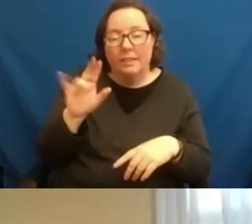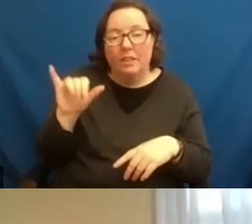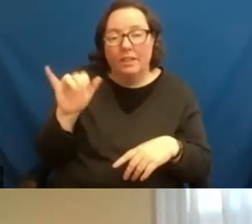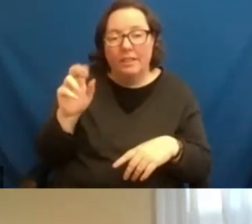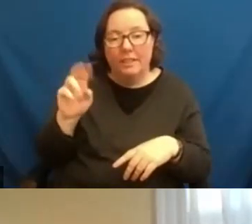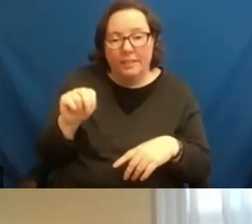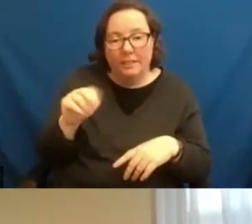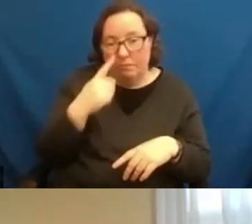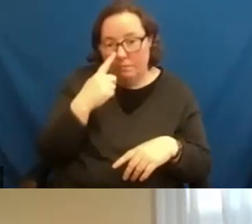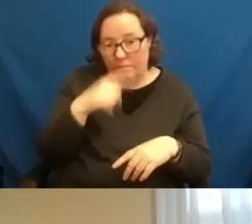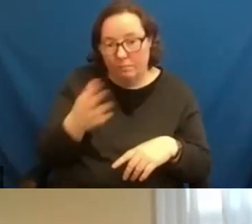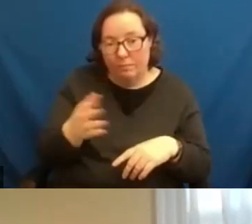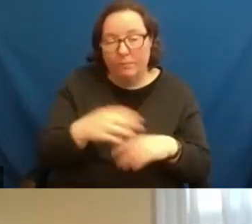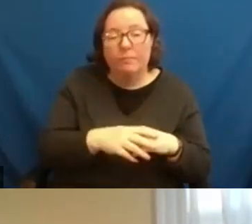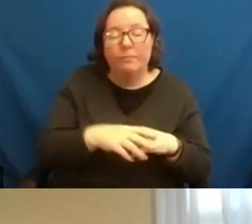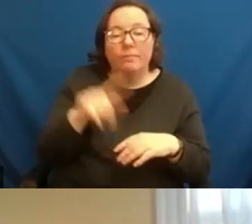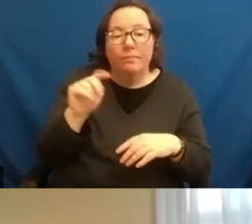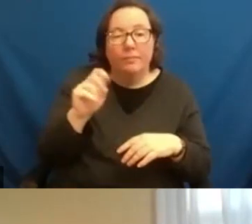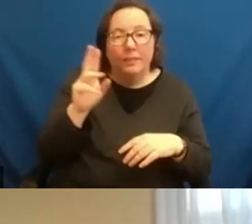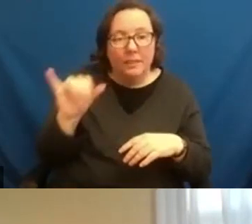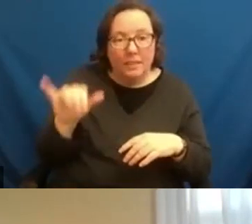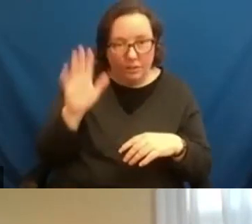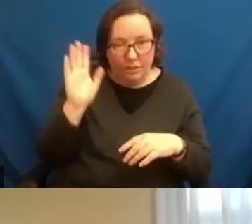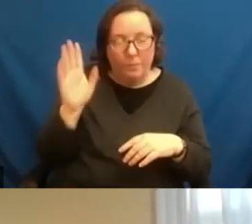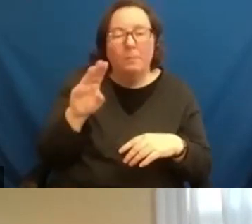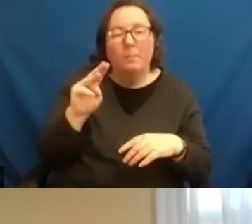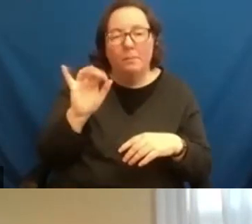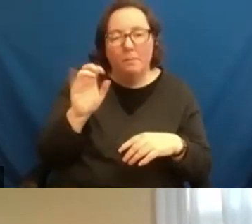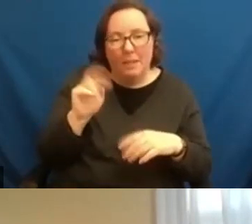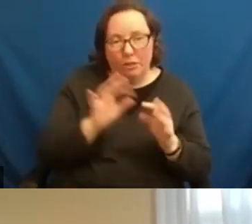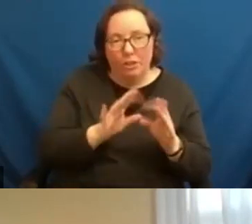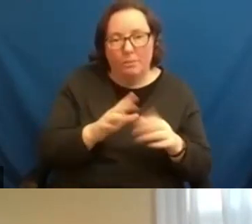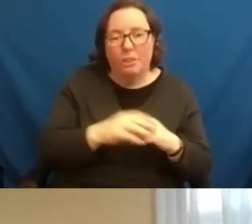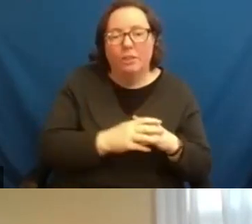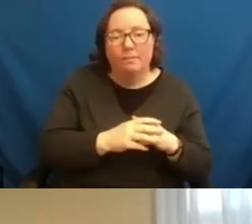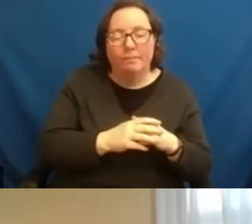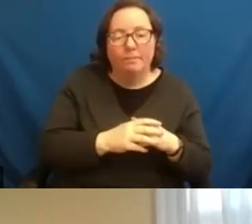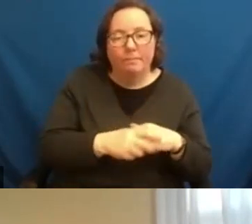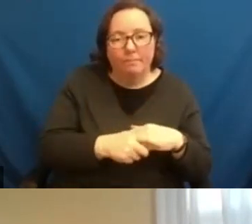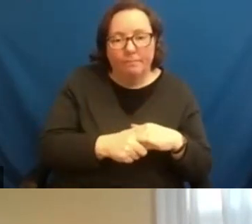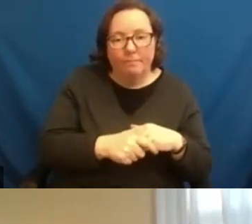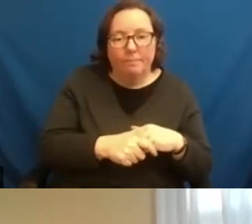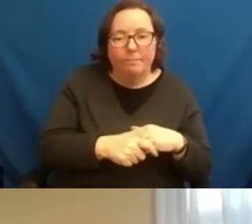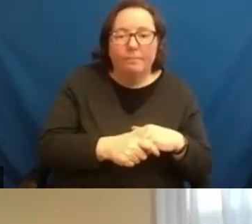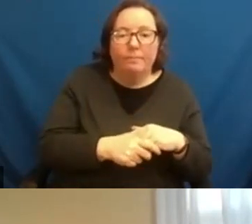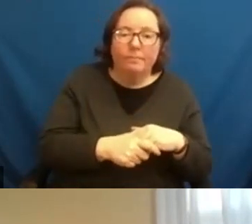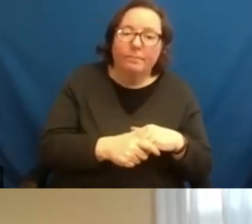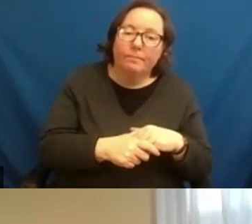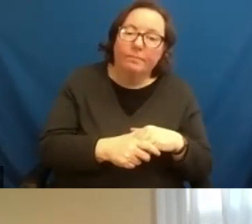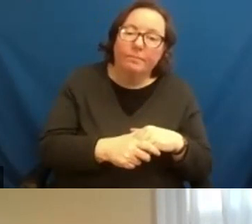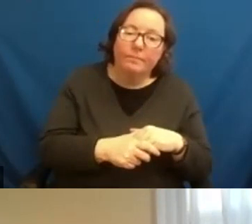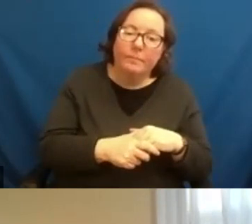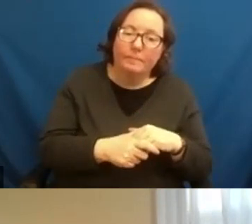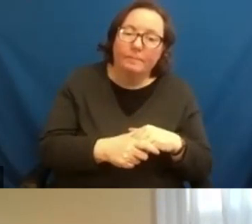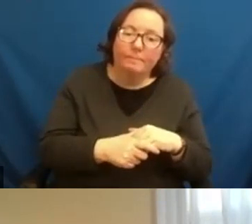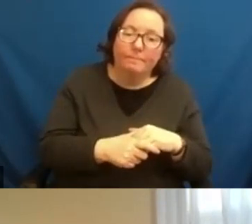Mandarin. Hi, thank you. This is Terry. I'll be your Mandarin interpreter. 大家好，我的名字叫 Terry， 我会是你们的国语翻译。待会